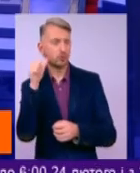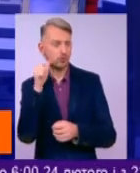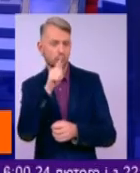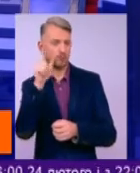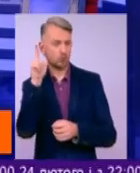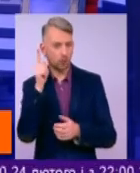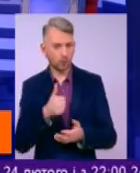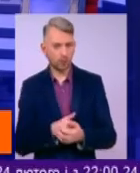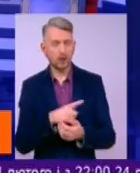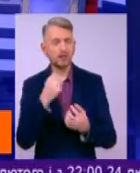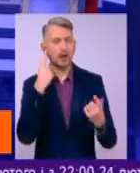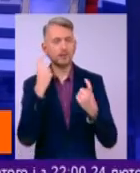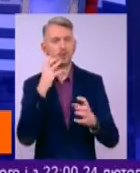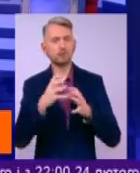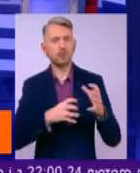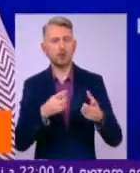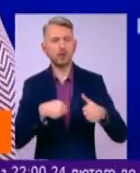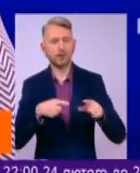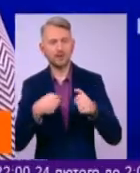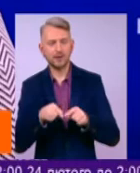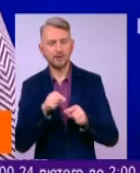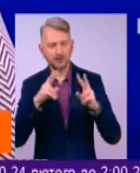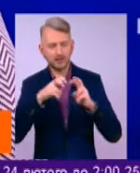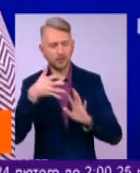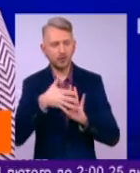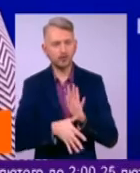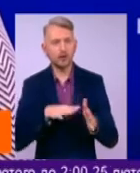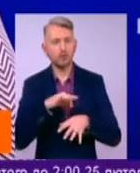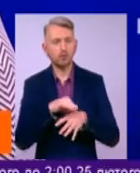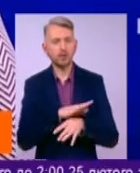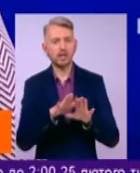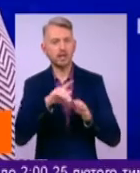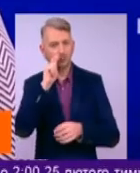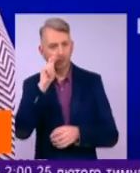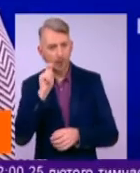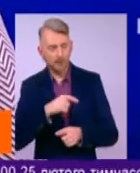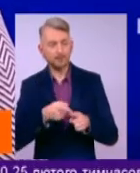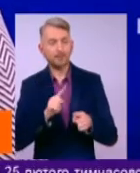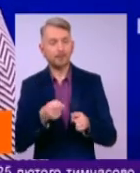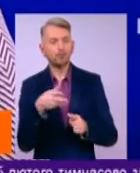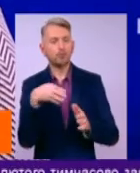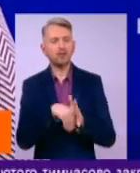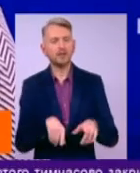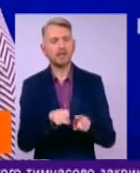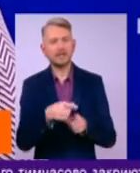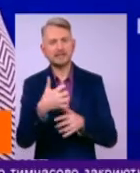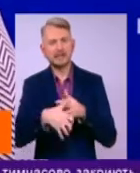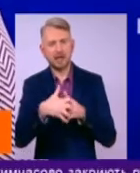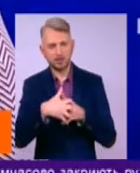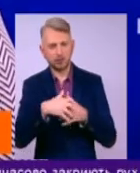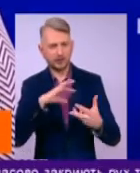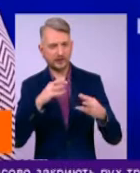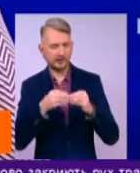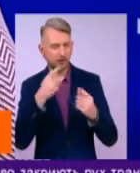даними міжнародних організацій, ці дослідження проводились не тільки в Україні, це в тому числі такі середньостатистичні